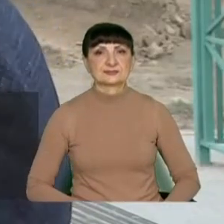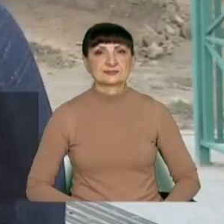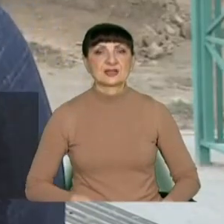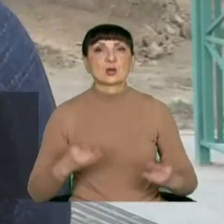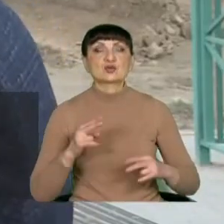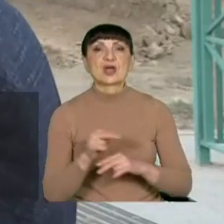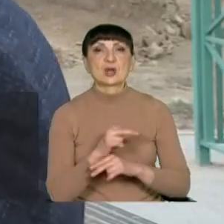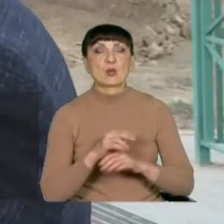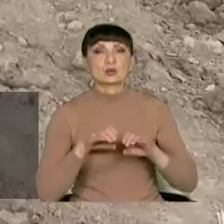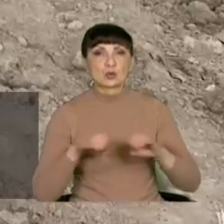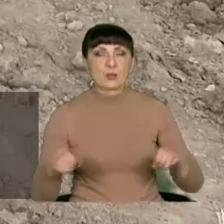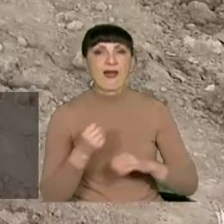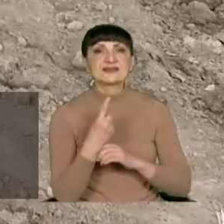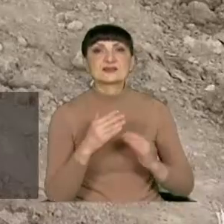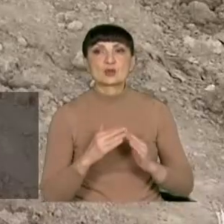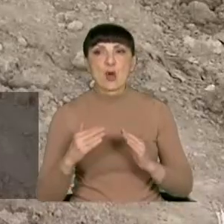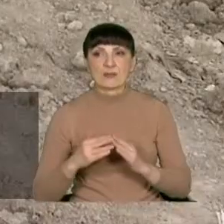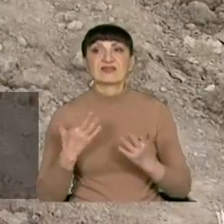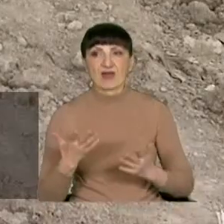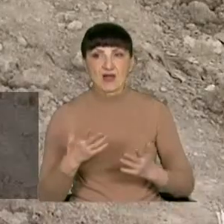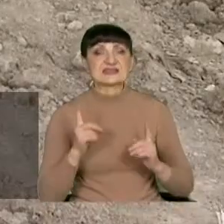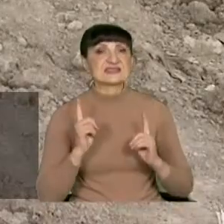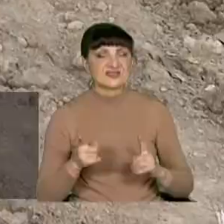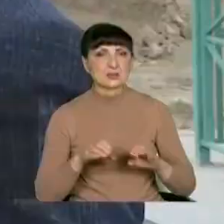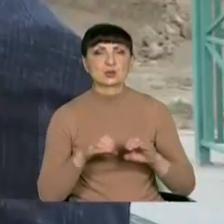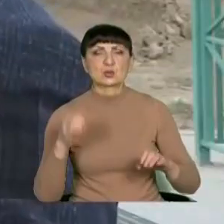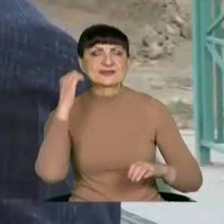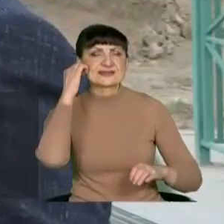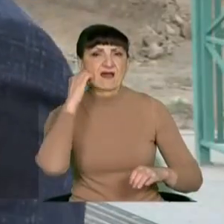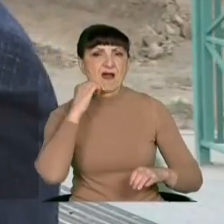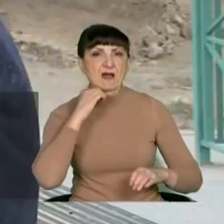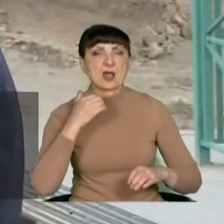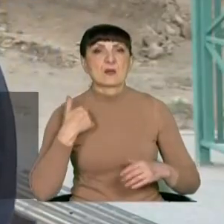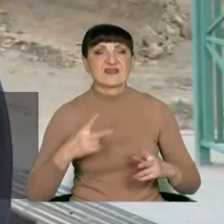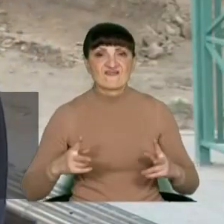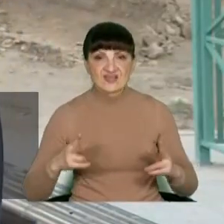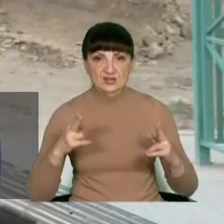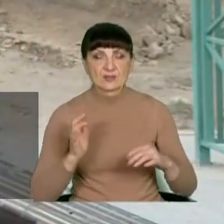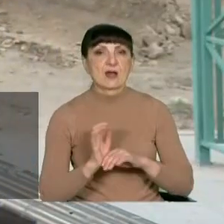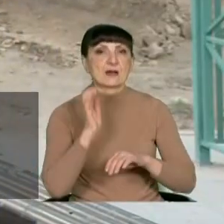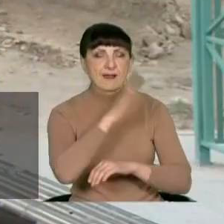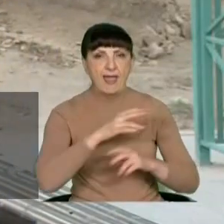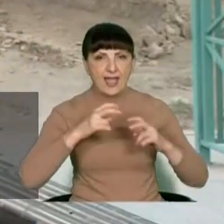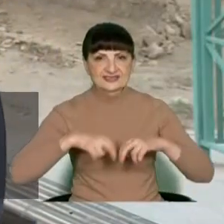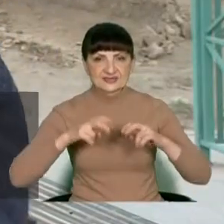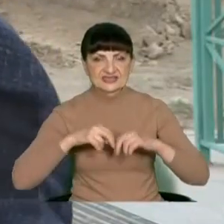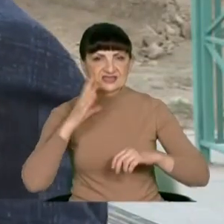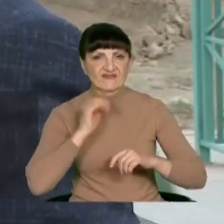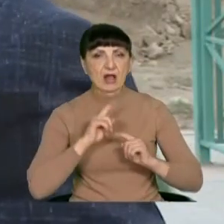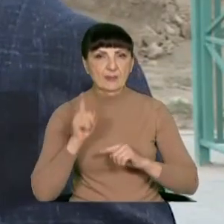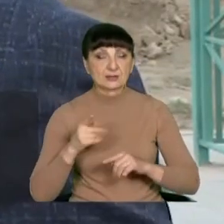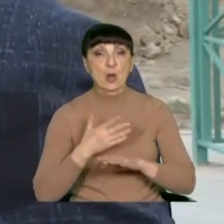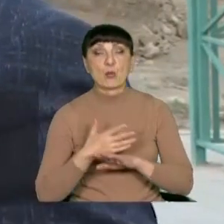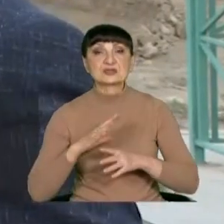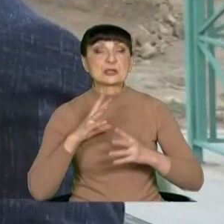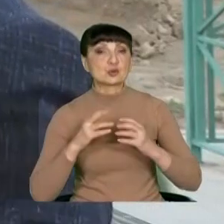Нужен ремонт труб в 11 домах. Да, видно, что трубы действительно изношенные. Мы вырежем кусок и обязательно отправим его на экспертизу в Алматы. После